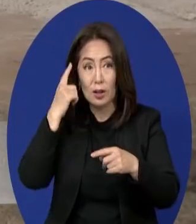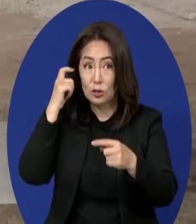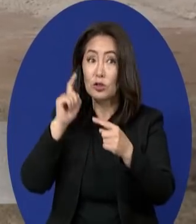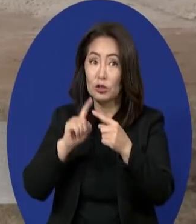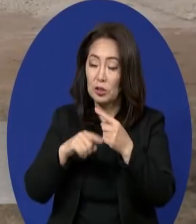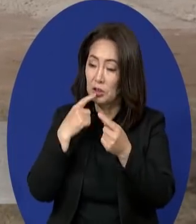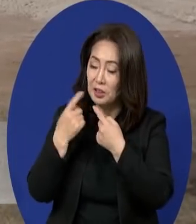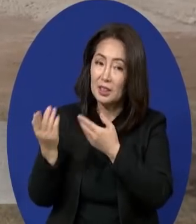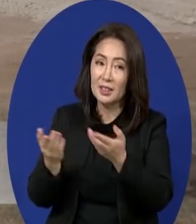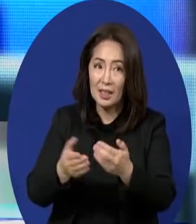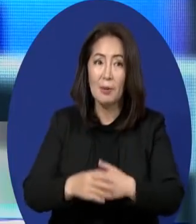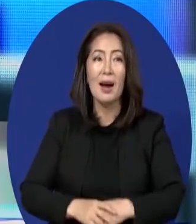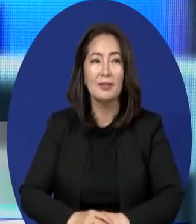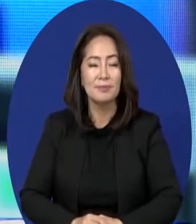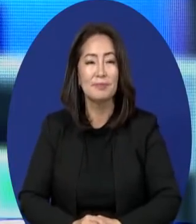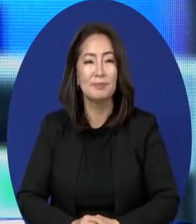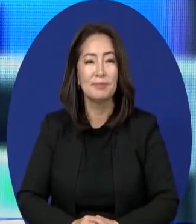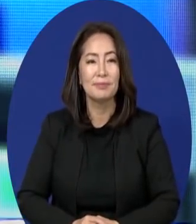хэлж байлаа.